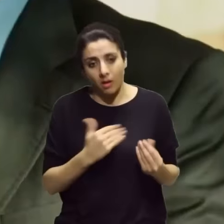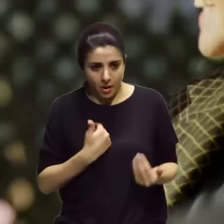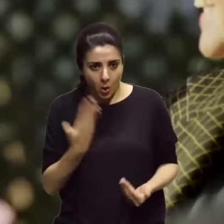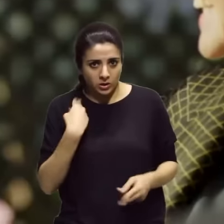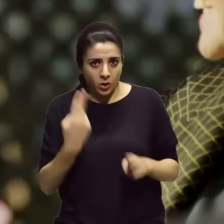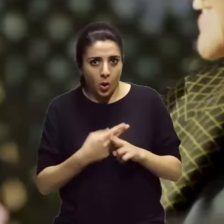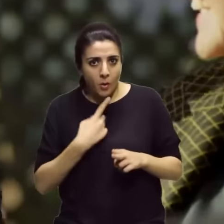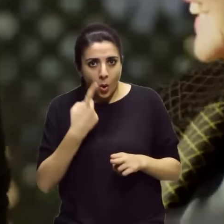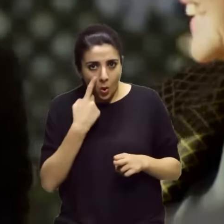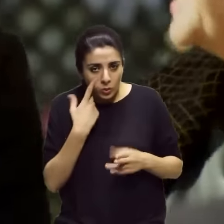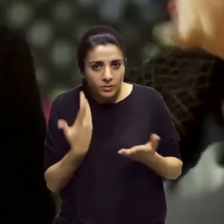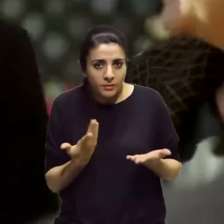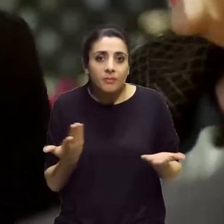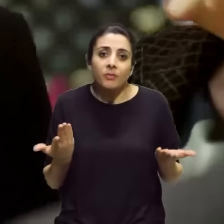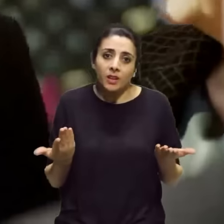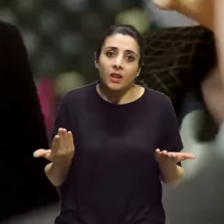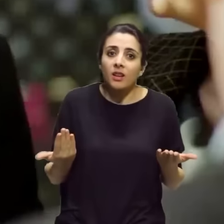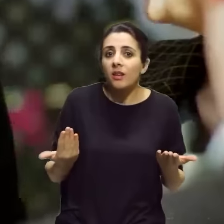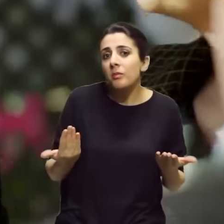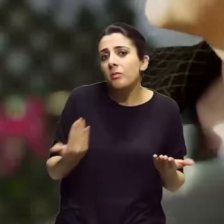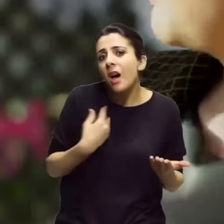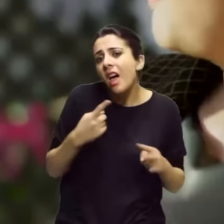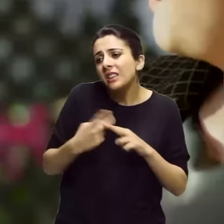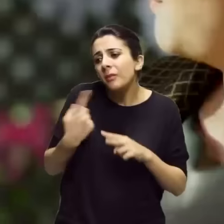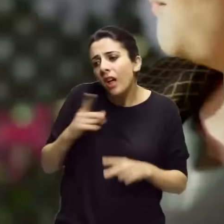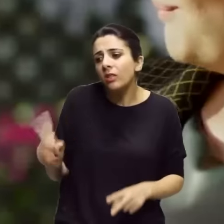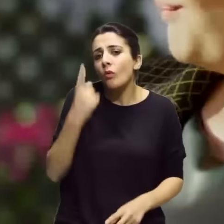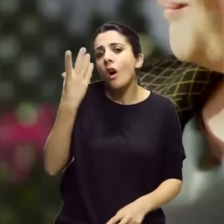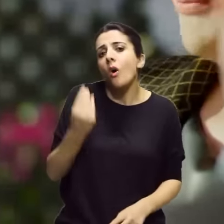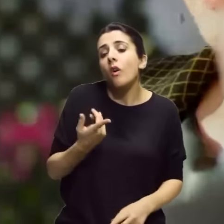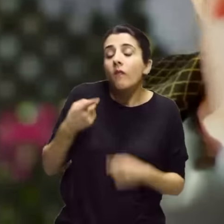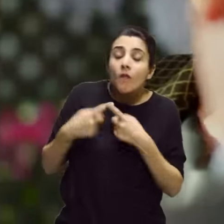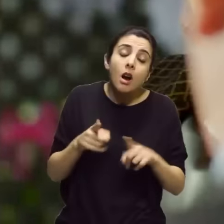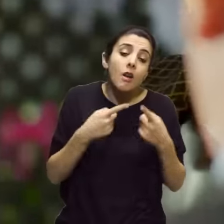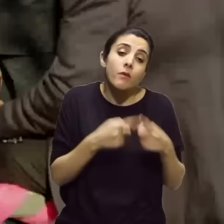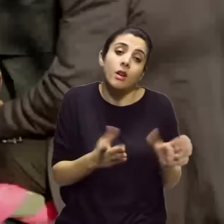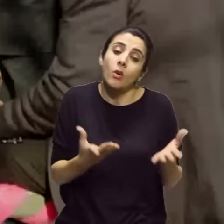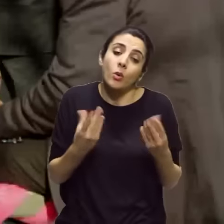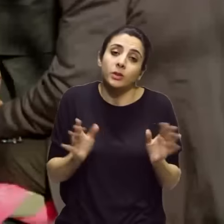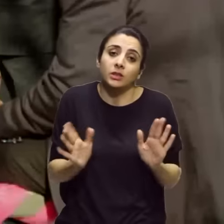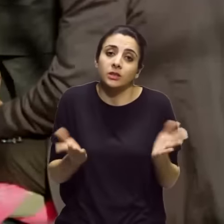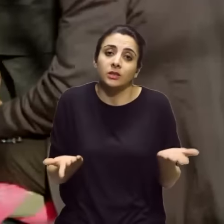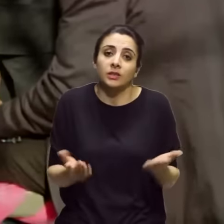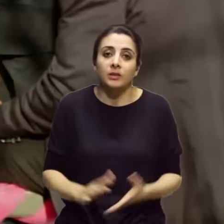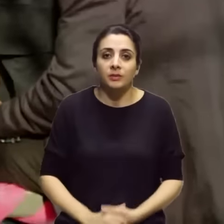gördük. Canım biz Ayşem'le istisnayız ama farklı, bu farklı yani.